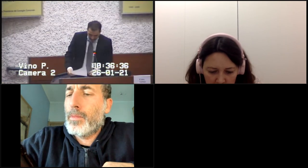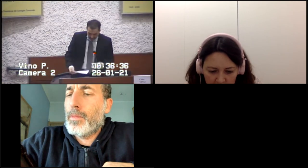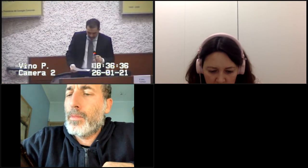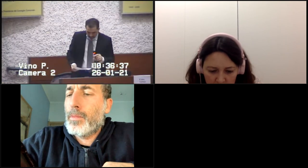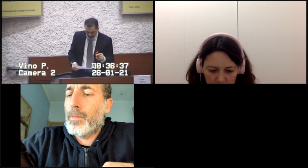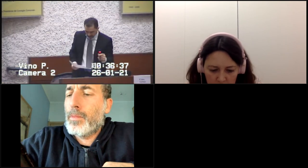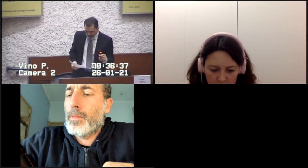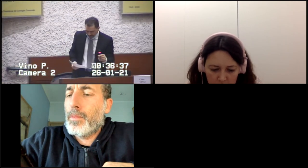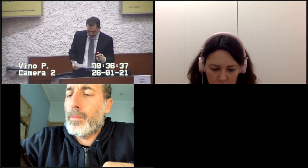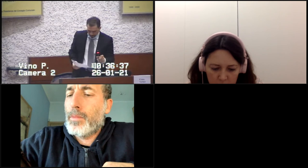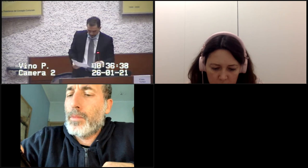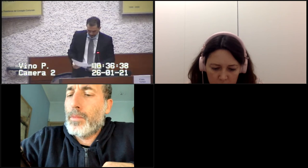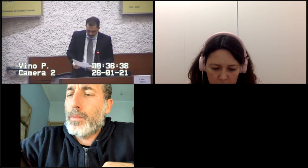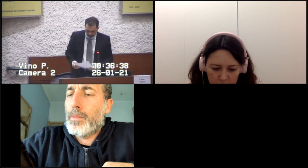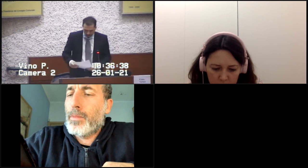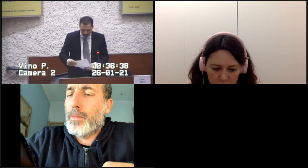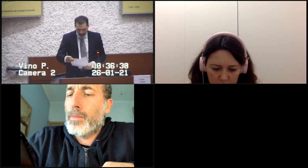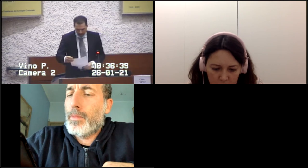Grazie Presidente.